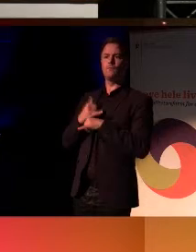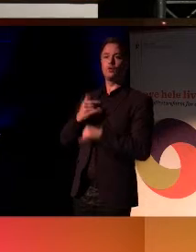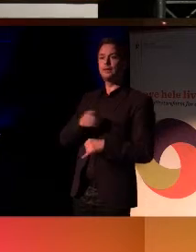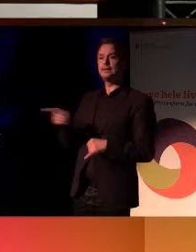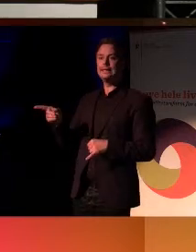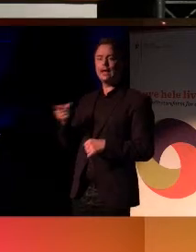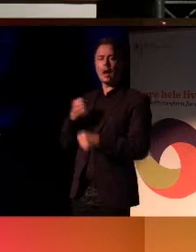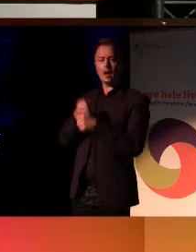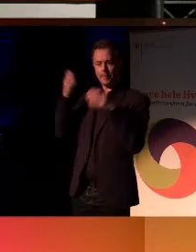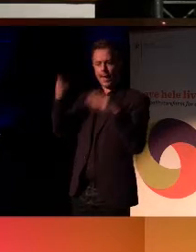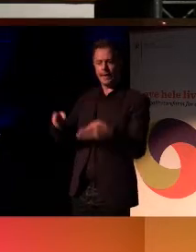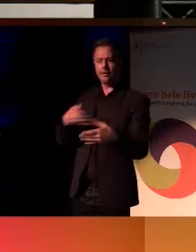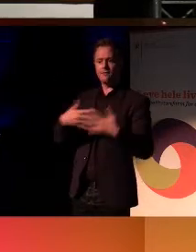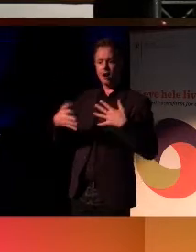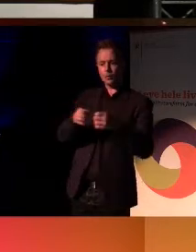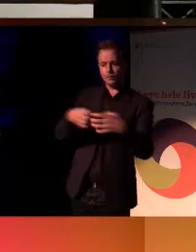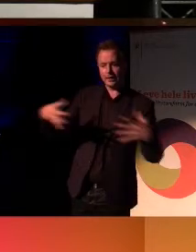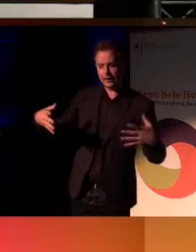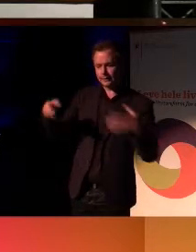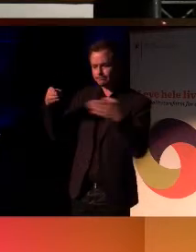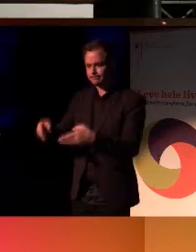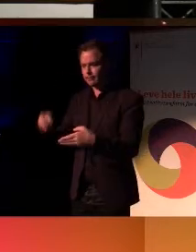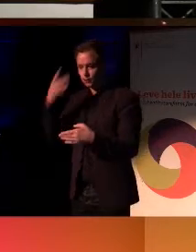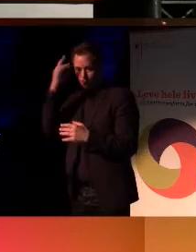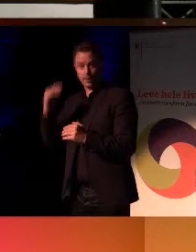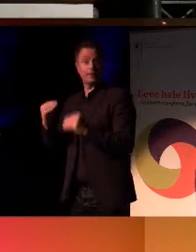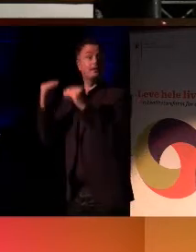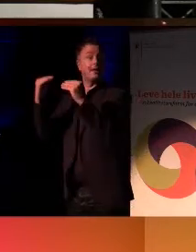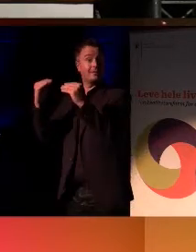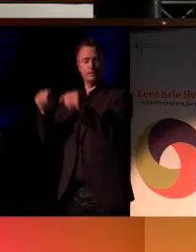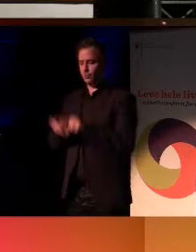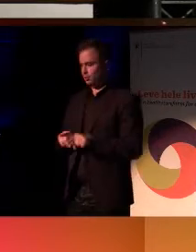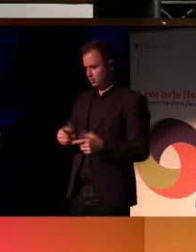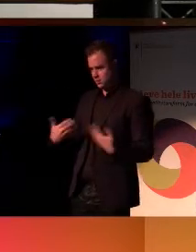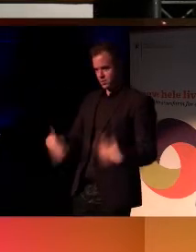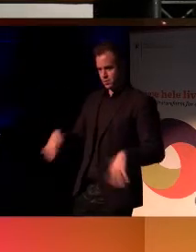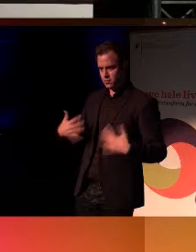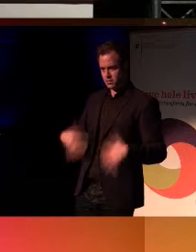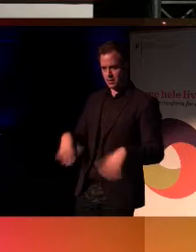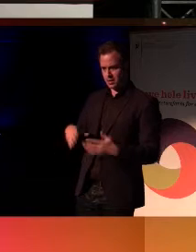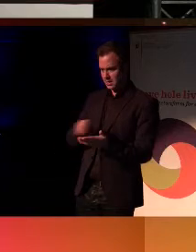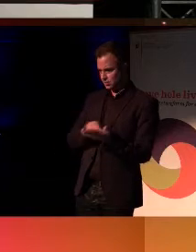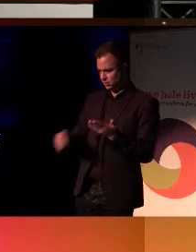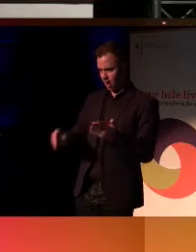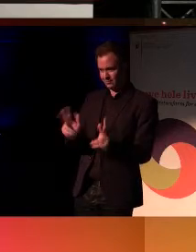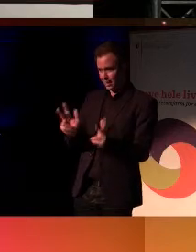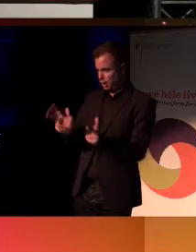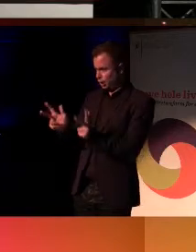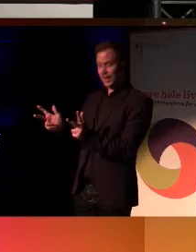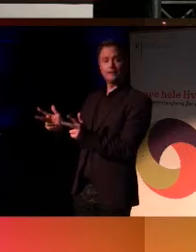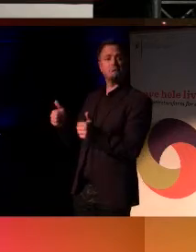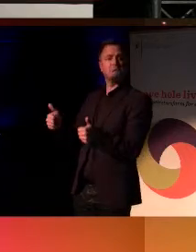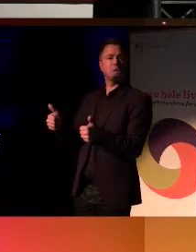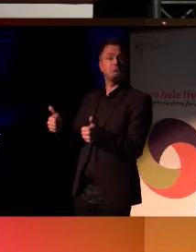med fagutvikling og kompetanseheving på, som gjør at de lykkes I veldig mye av det de gjør. Og